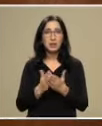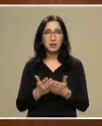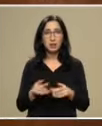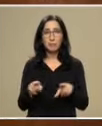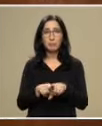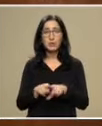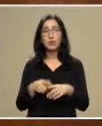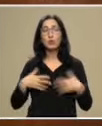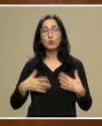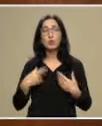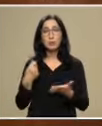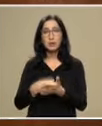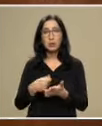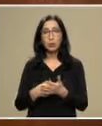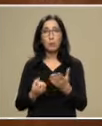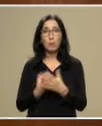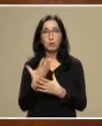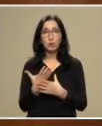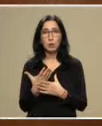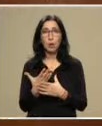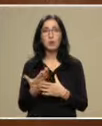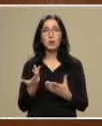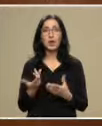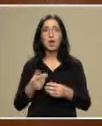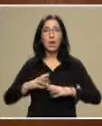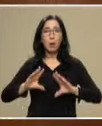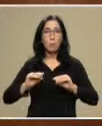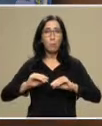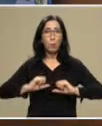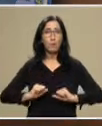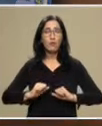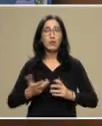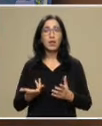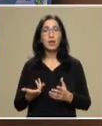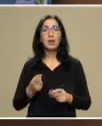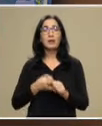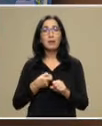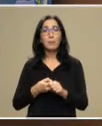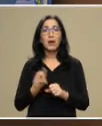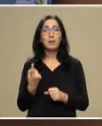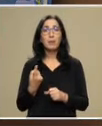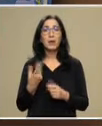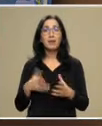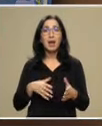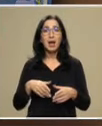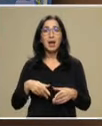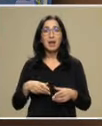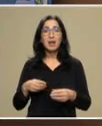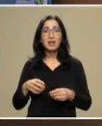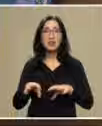така искам да закупим от новите пуфове, канапенца и да направим наистина една